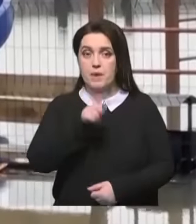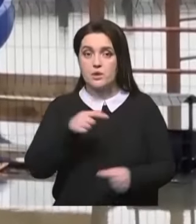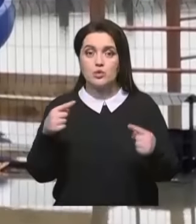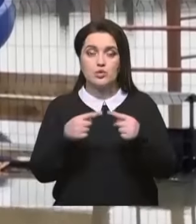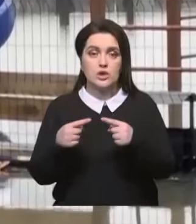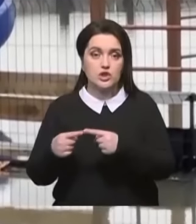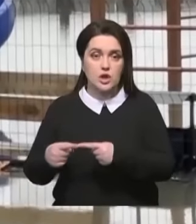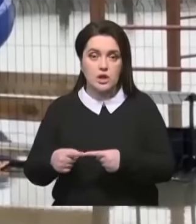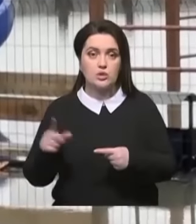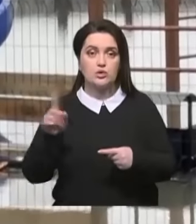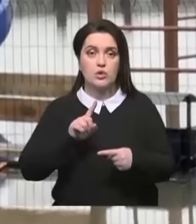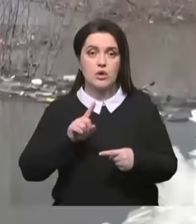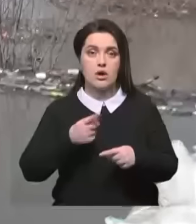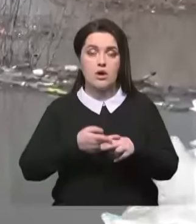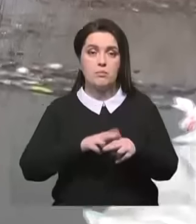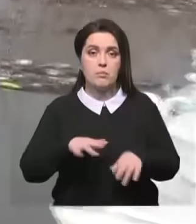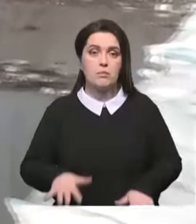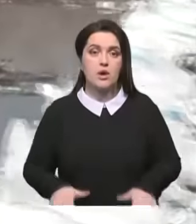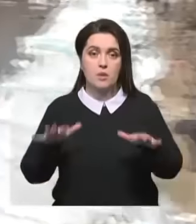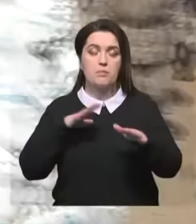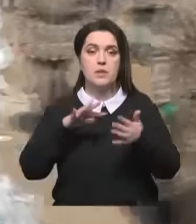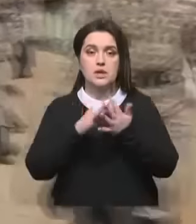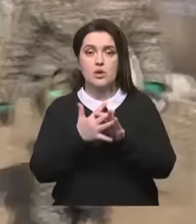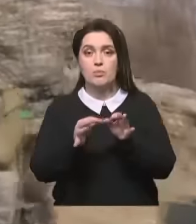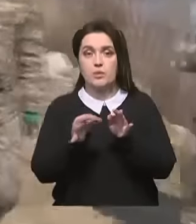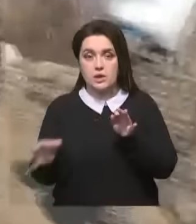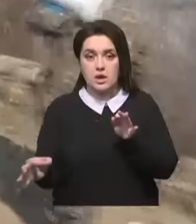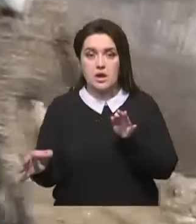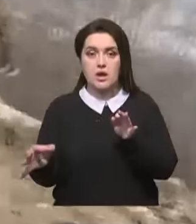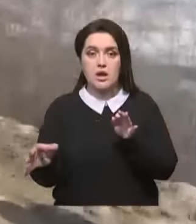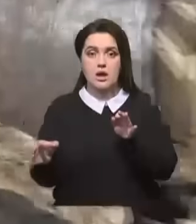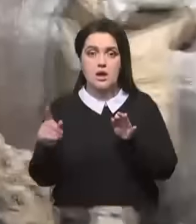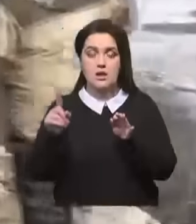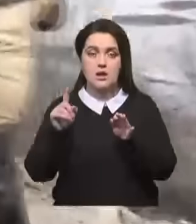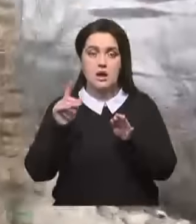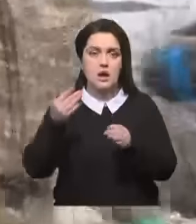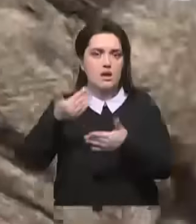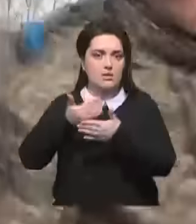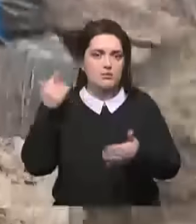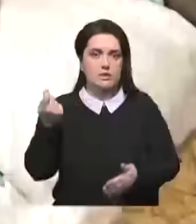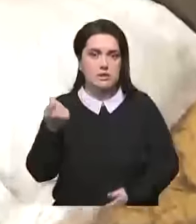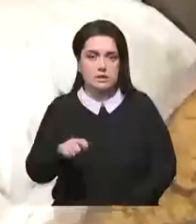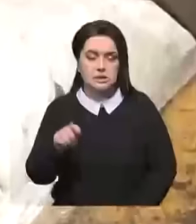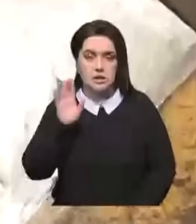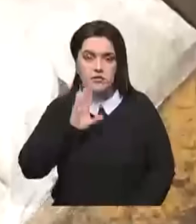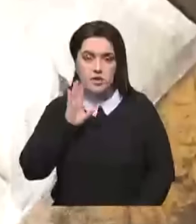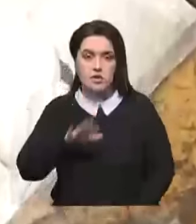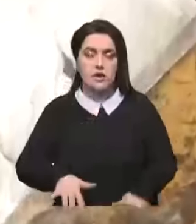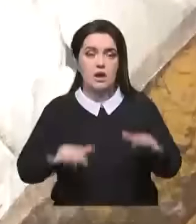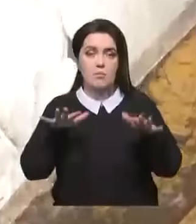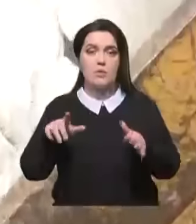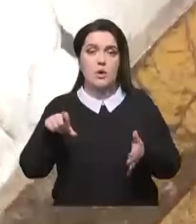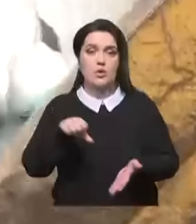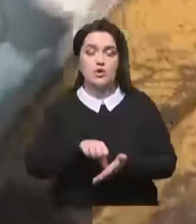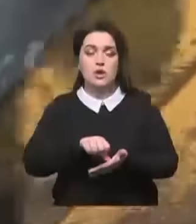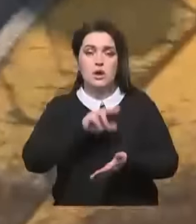Спасатели уточняют, что подтоплению подверглись населенные пункты, в которые талые воды прежде не доходили. В противопаводковых